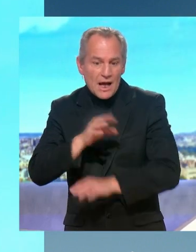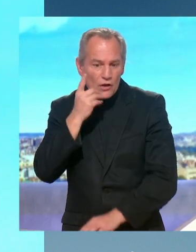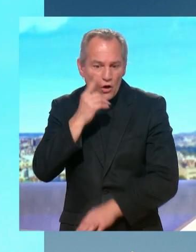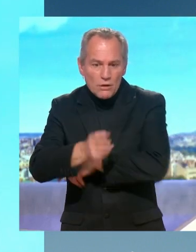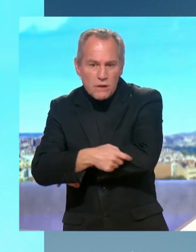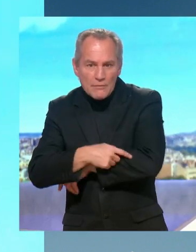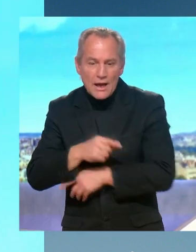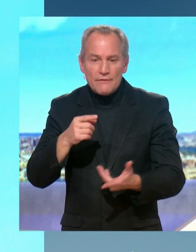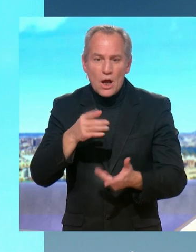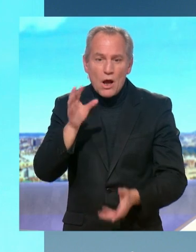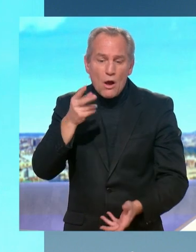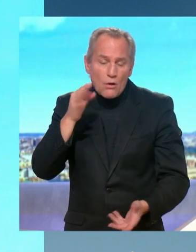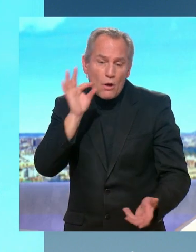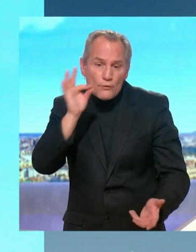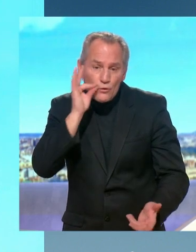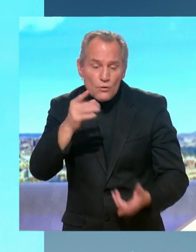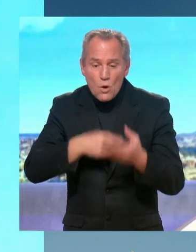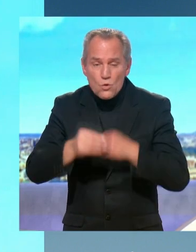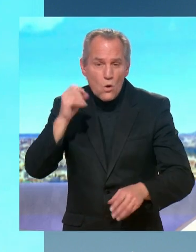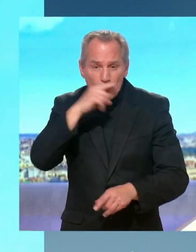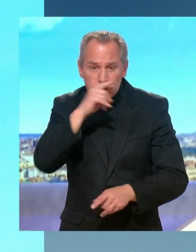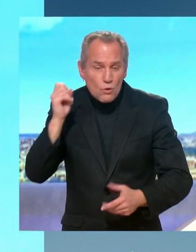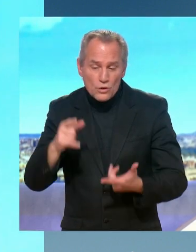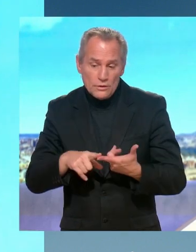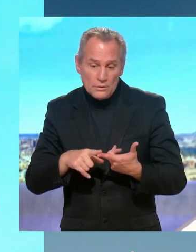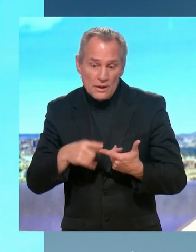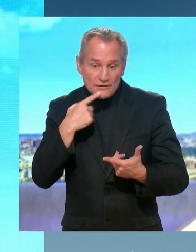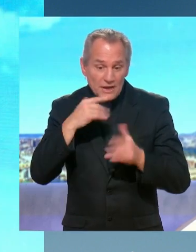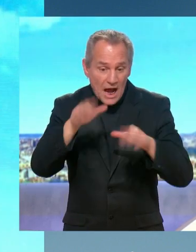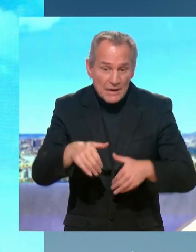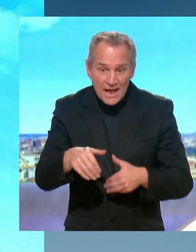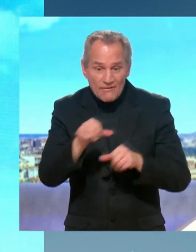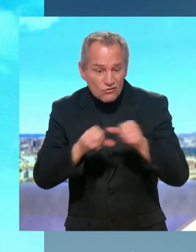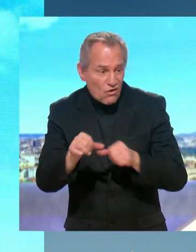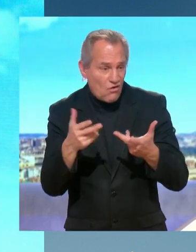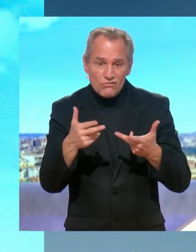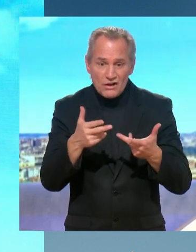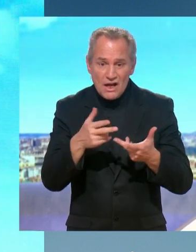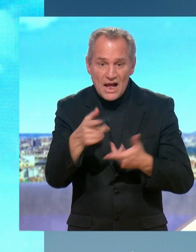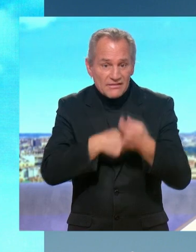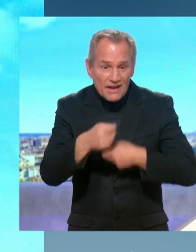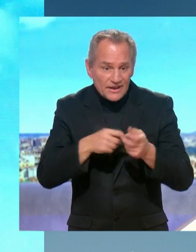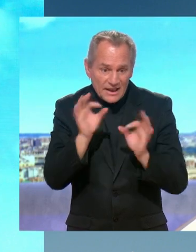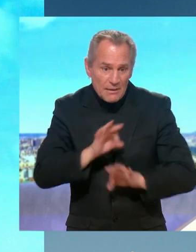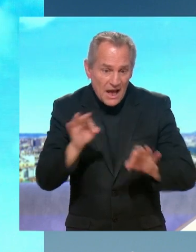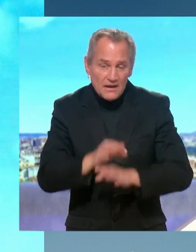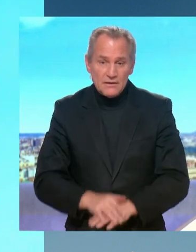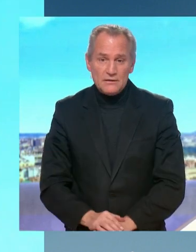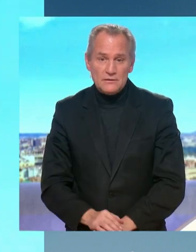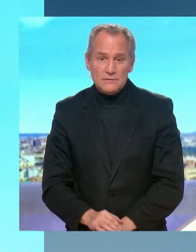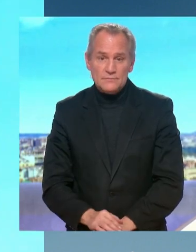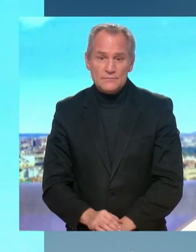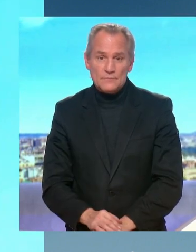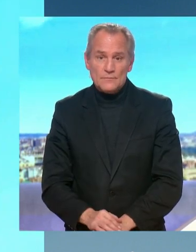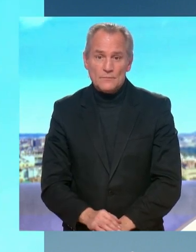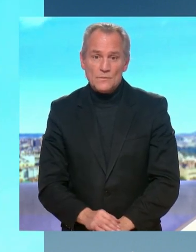son rail de coke ou son joint, il n'y aurait pas de trafic de drogue, il n aurait pas de règlement de compte. La réalité est malheureusement autre. Monsieur le ministre de'Intérieur, avez parlé il a quelques jours... pourrait dire aussi à